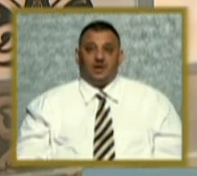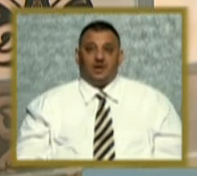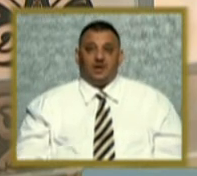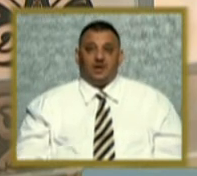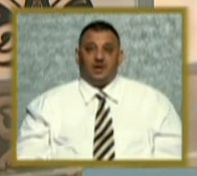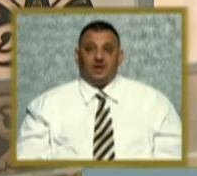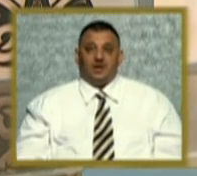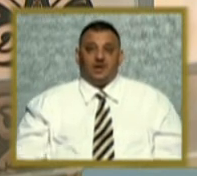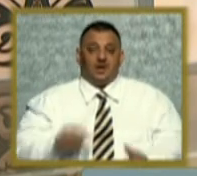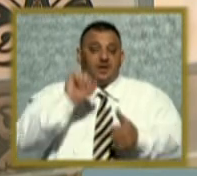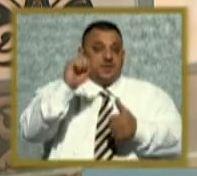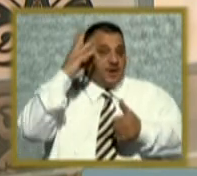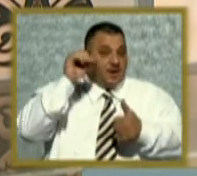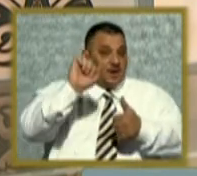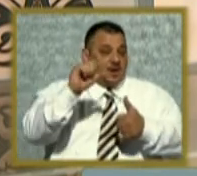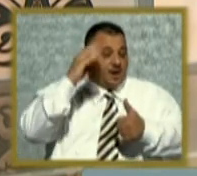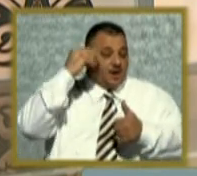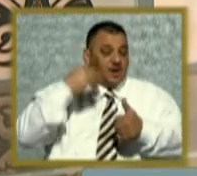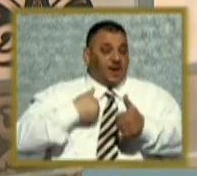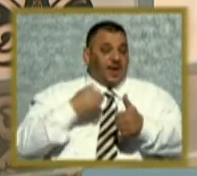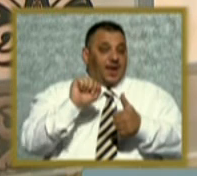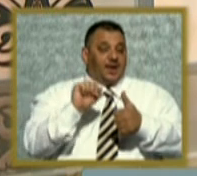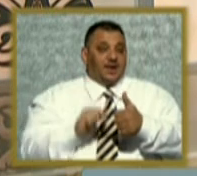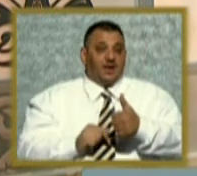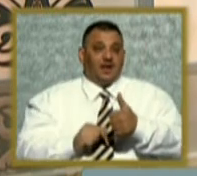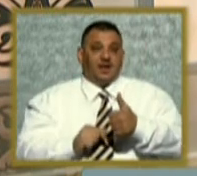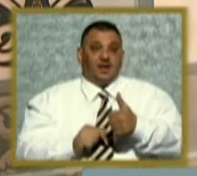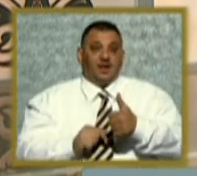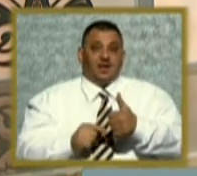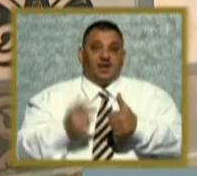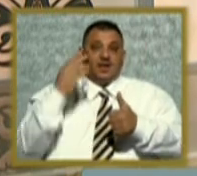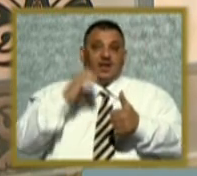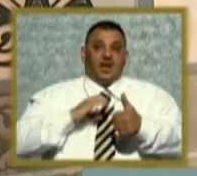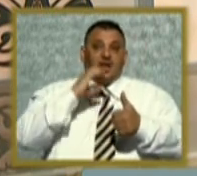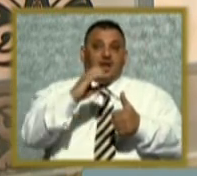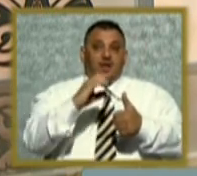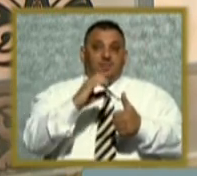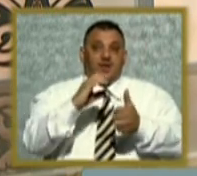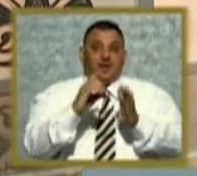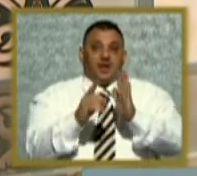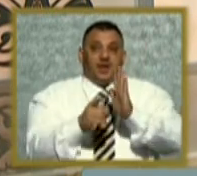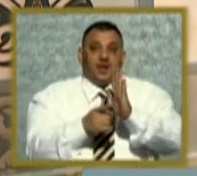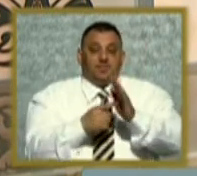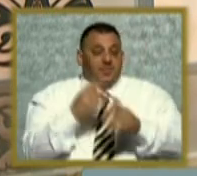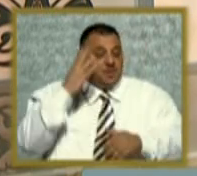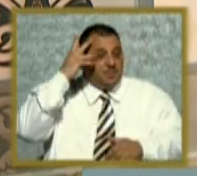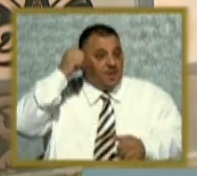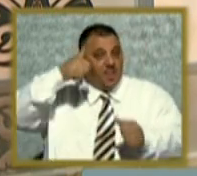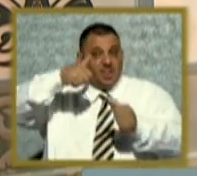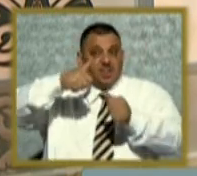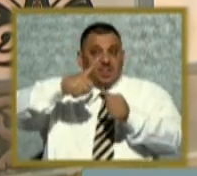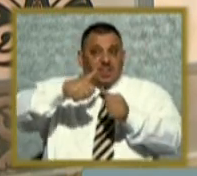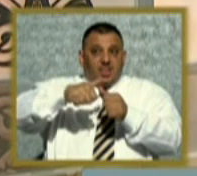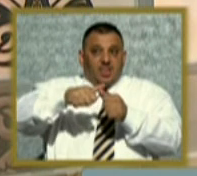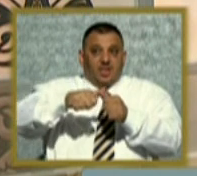كيف أنا نسيت ولا أنت؟ لا أنت نسيت يعني حضرتك. والله ما أدري كثرة الأسئلة